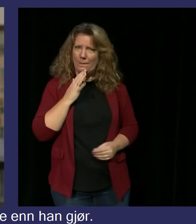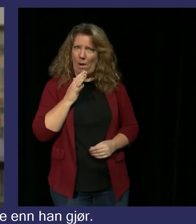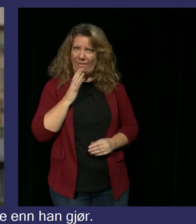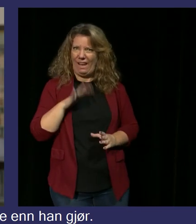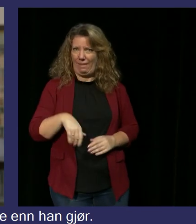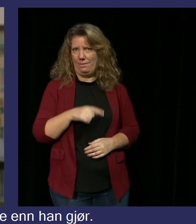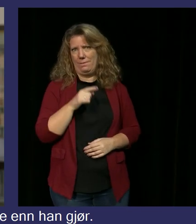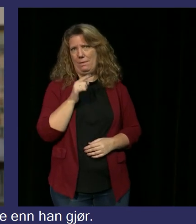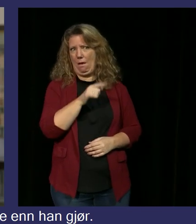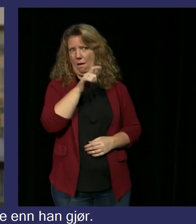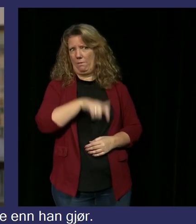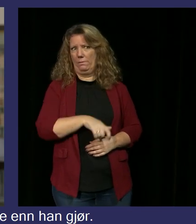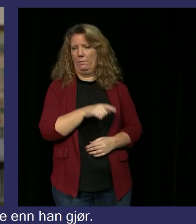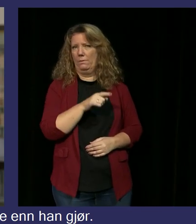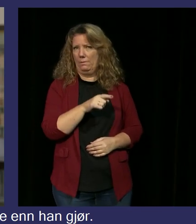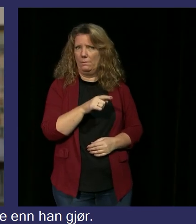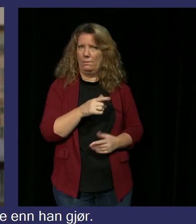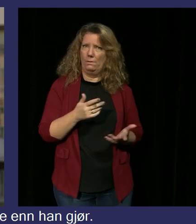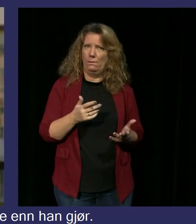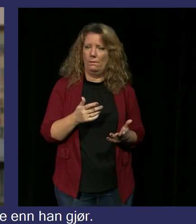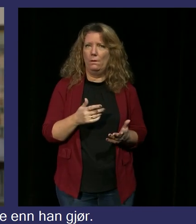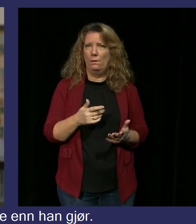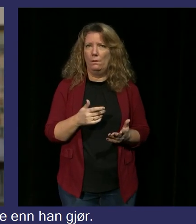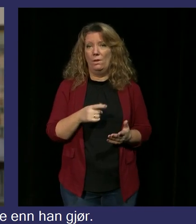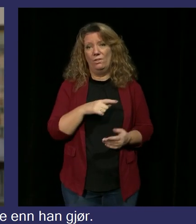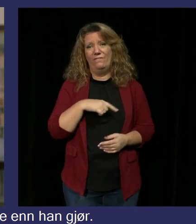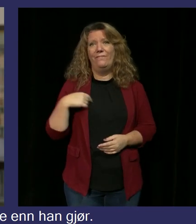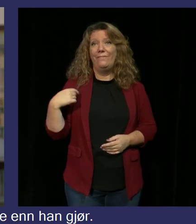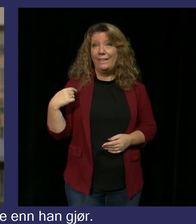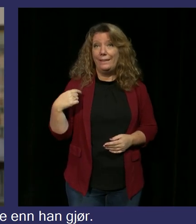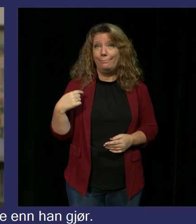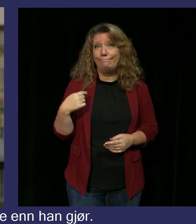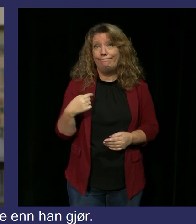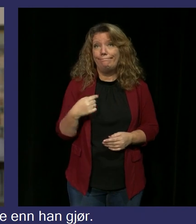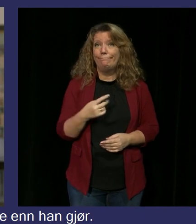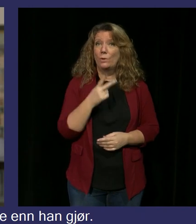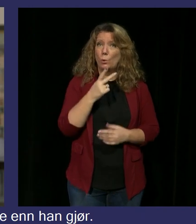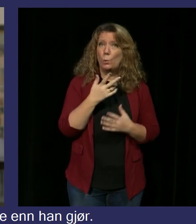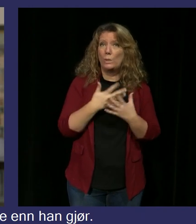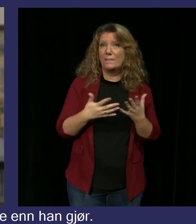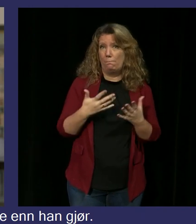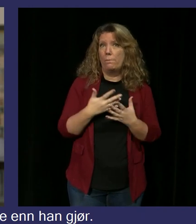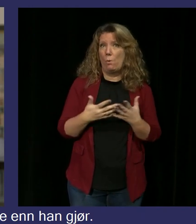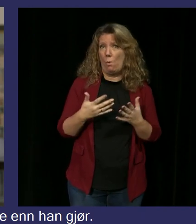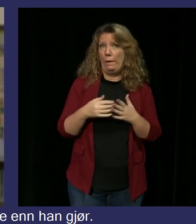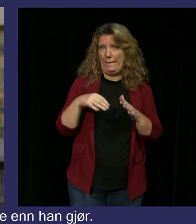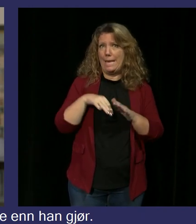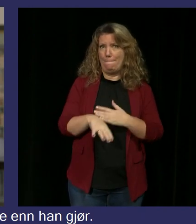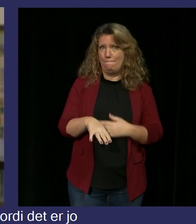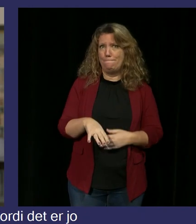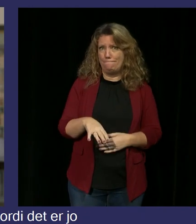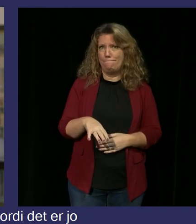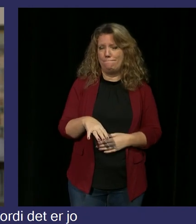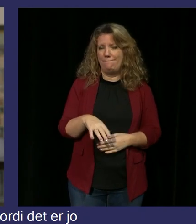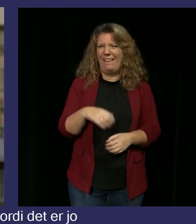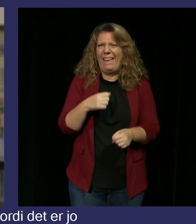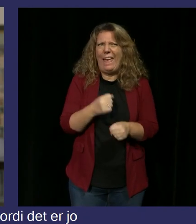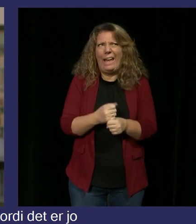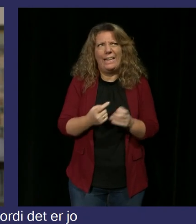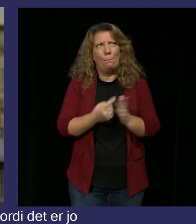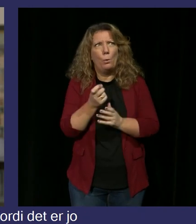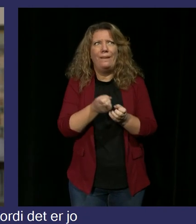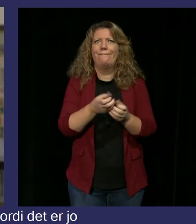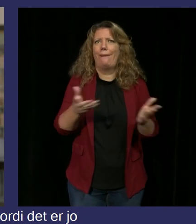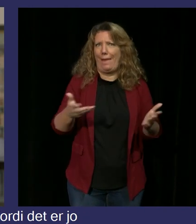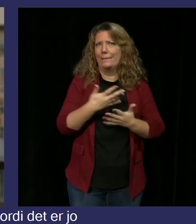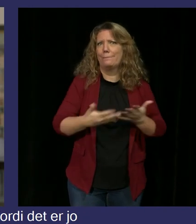enn han gjør. Han gjør sånn at vi er jo et tospråklig hjem da. Egentlig kanskje